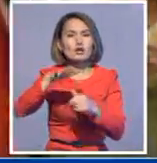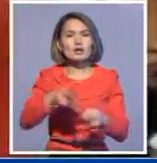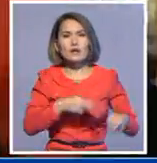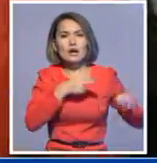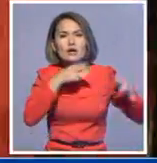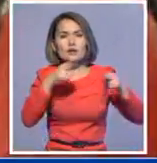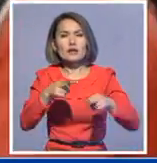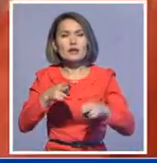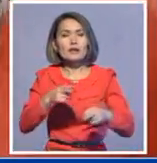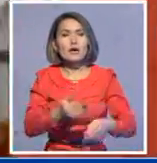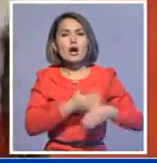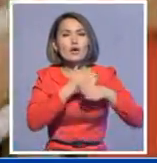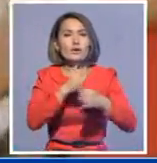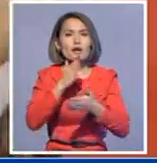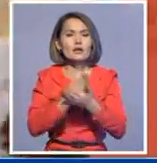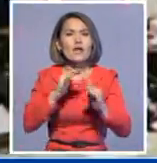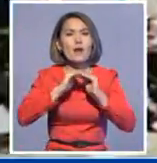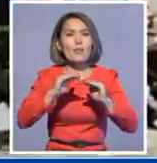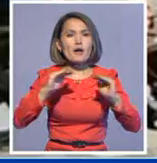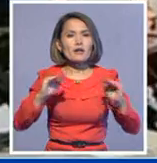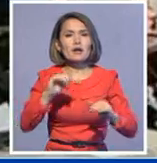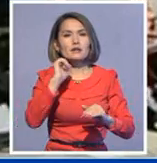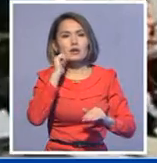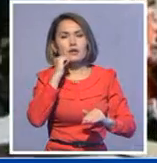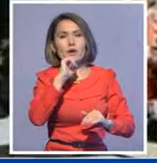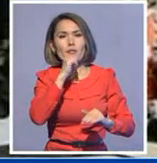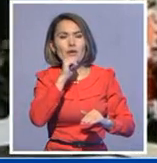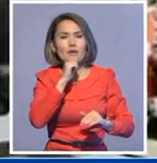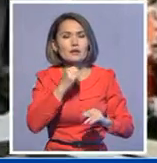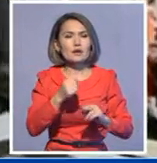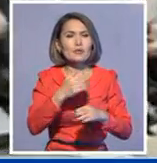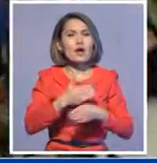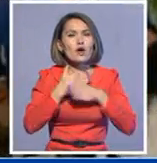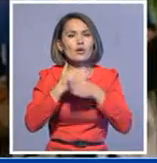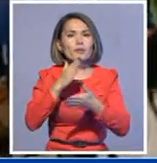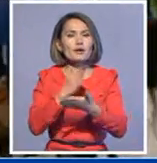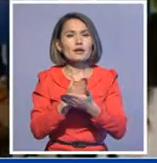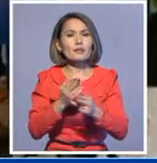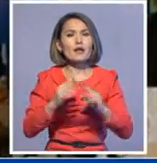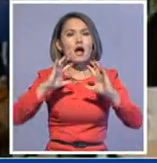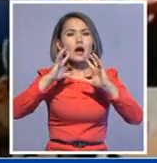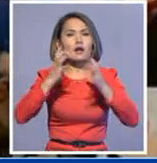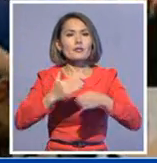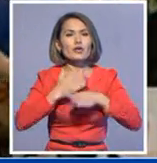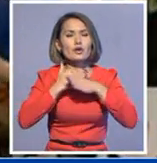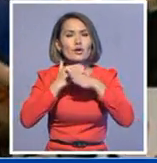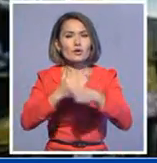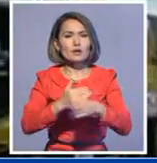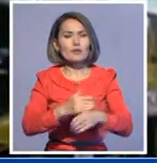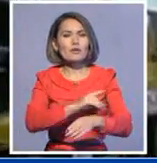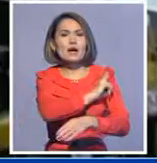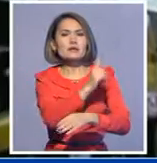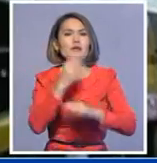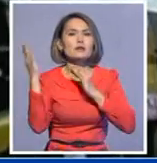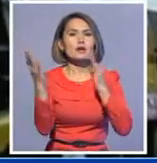Әуе машиналары ең алдымен балаларды, қарияларды және жараланғандарды қабылдайды. Ал халықаралық гуманитарлық ұйымдар сұрапыл дауылдан